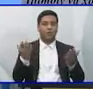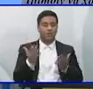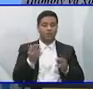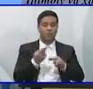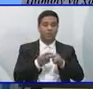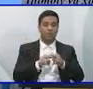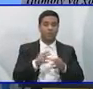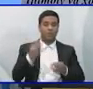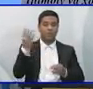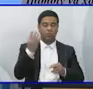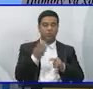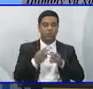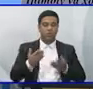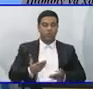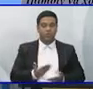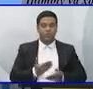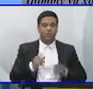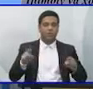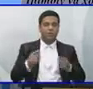va xo'jalik hayoti.